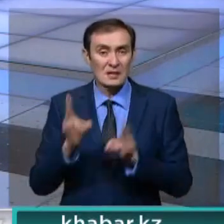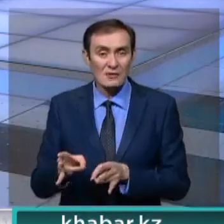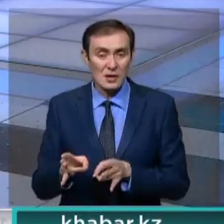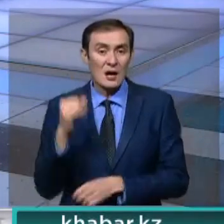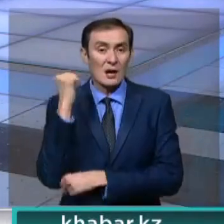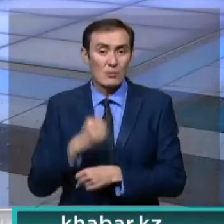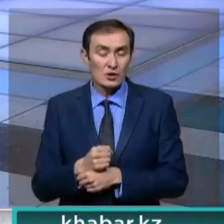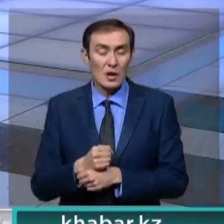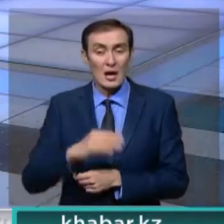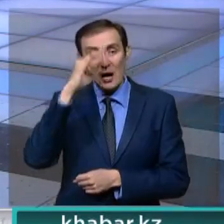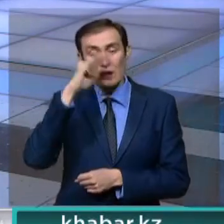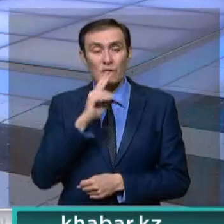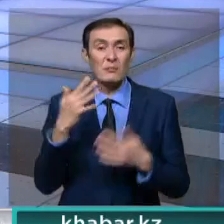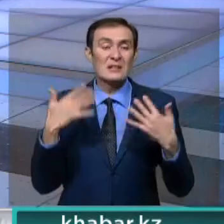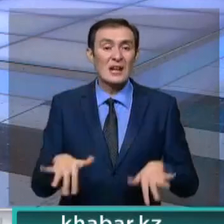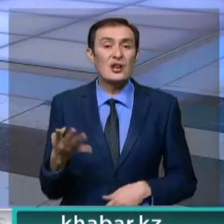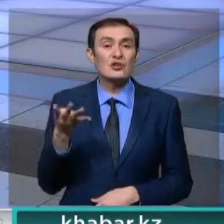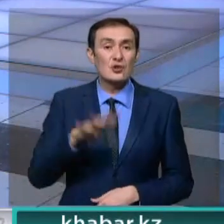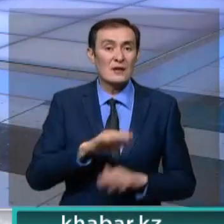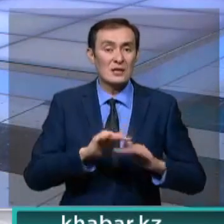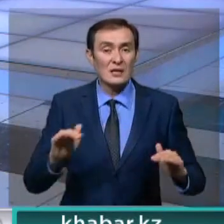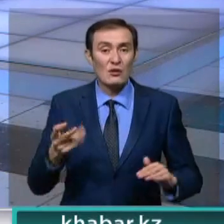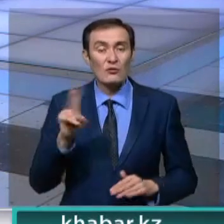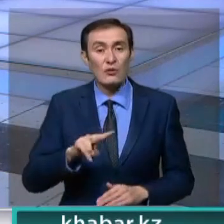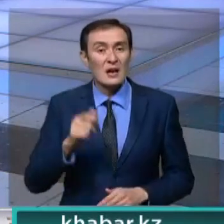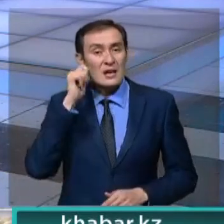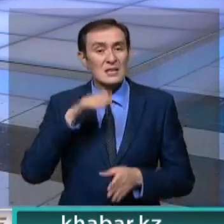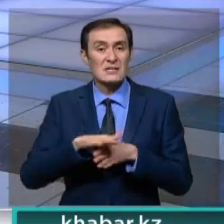шахтеров. Отцов потеряли 4 ребенка. Двое из них